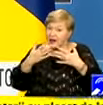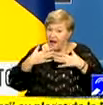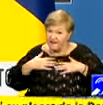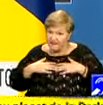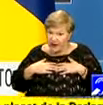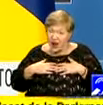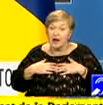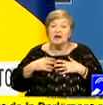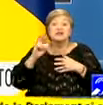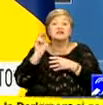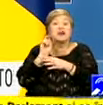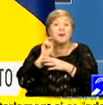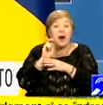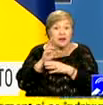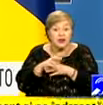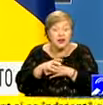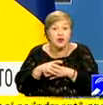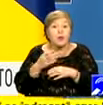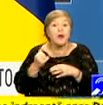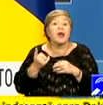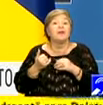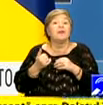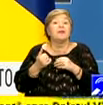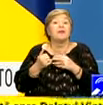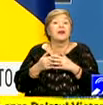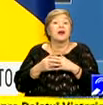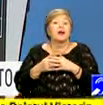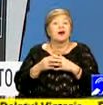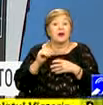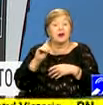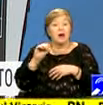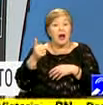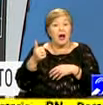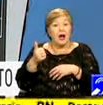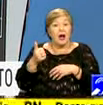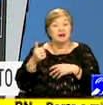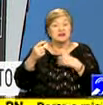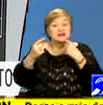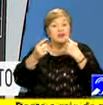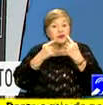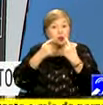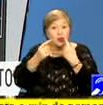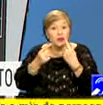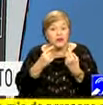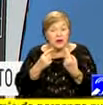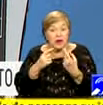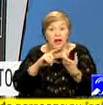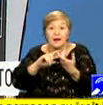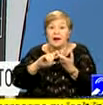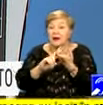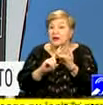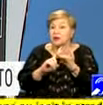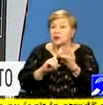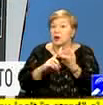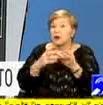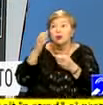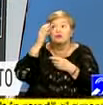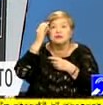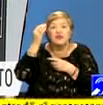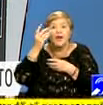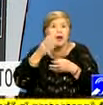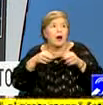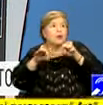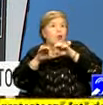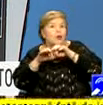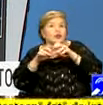să contribuie activ și semnificativ la dezbaterile privind conceptul strategic al